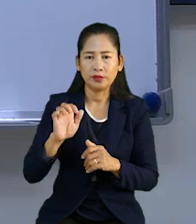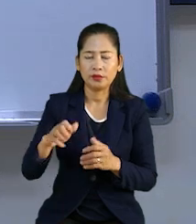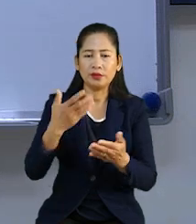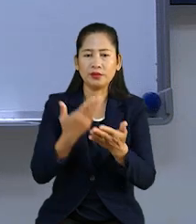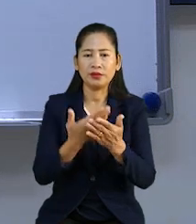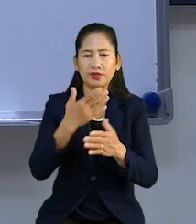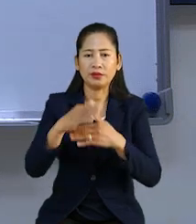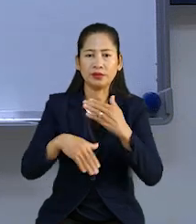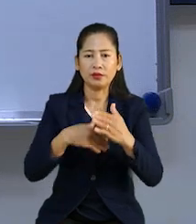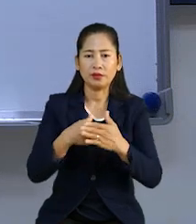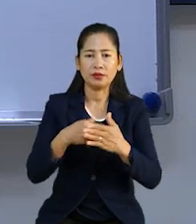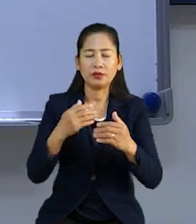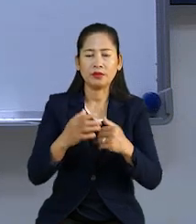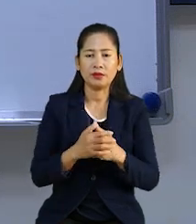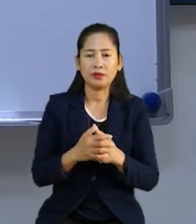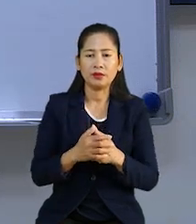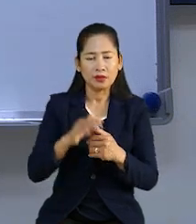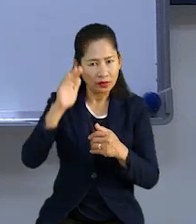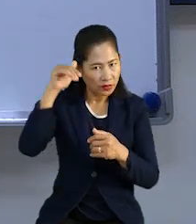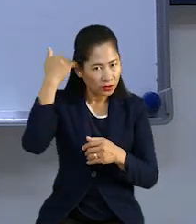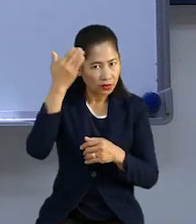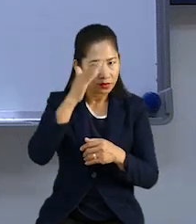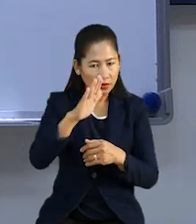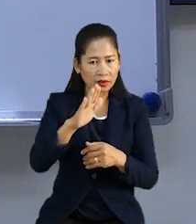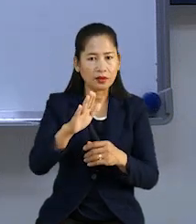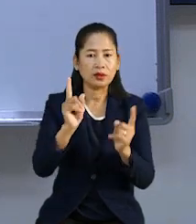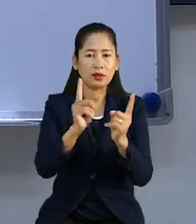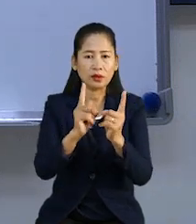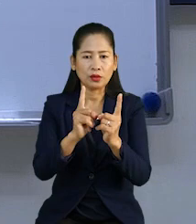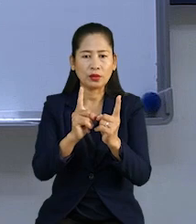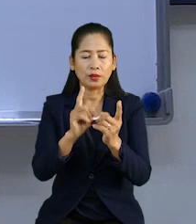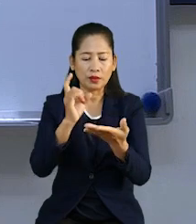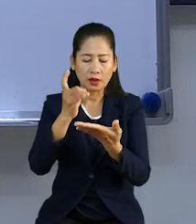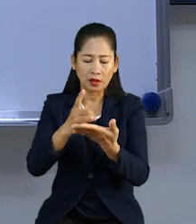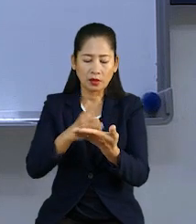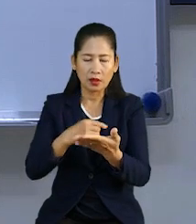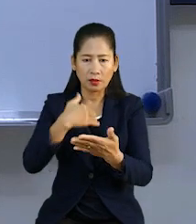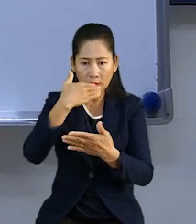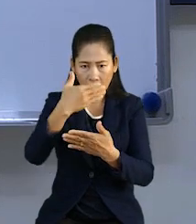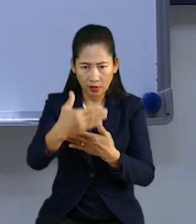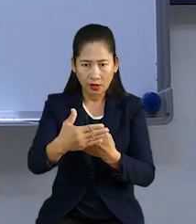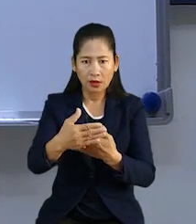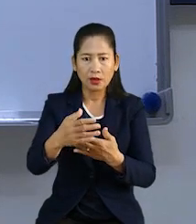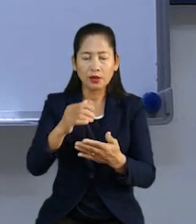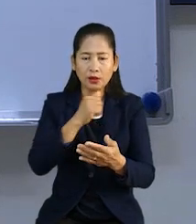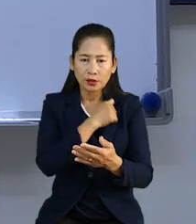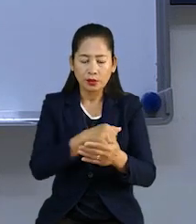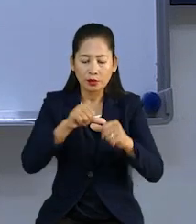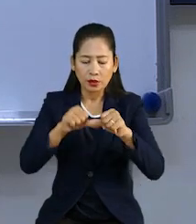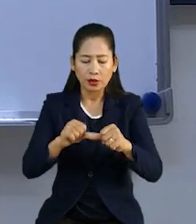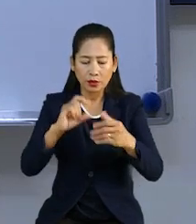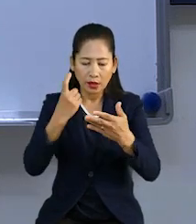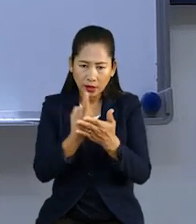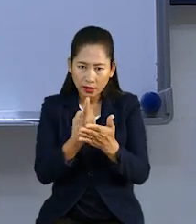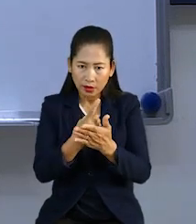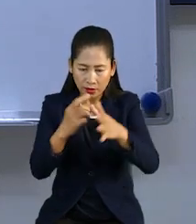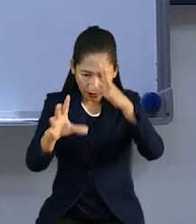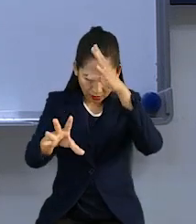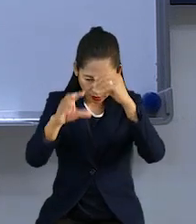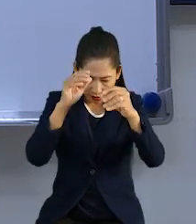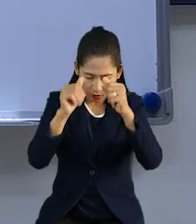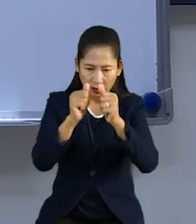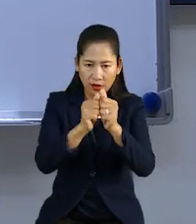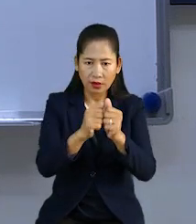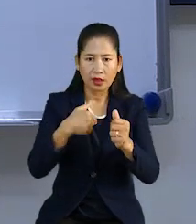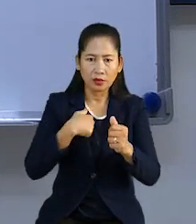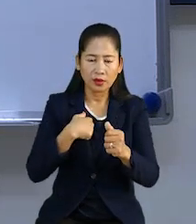Chà, ở con tiếng ngọt nền, nhà cụ sống thơm tha, dương nâng chụp nền nơi mê riêng cỏi cỏi tiết. Xong con bằng to ca cho ruộng, sắc xa phi chồng